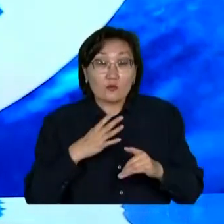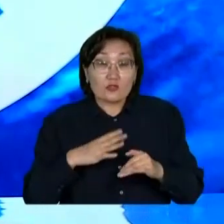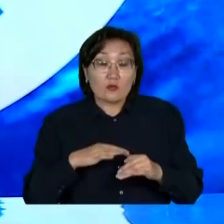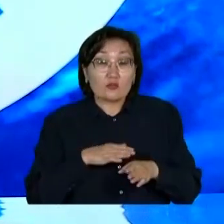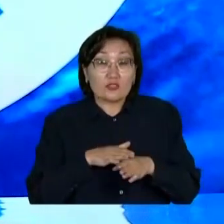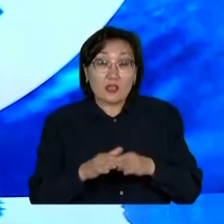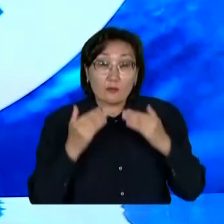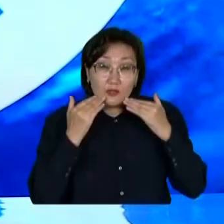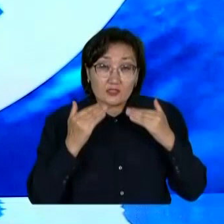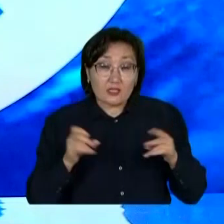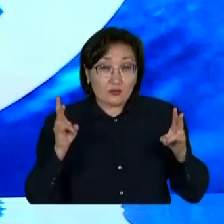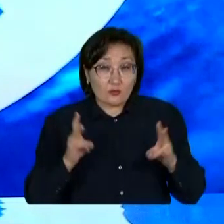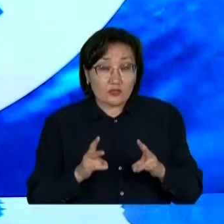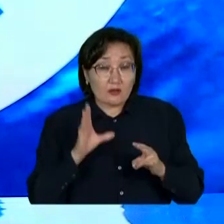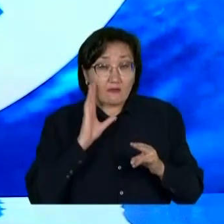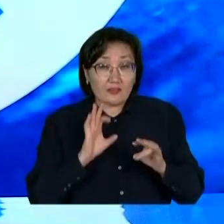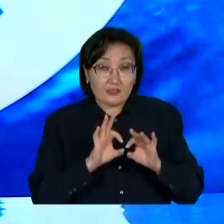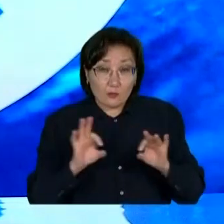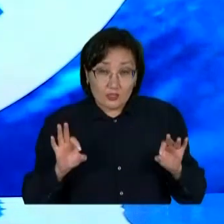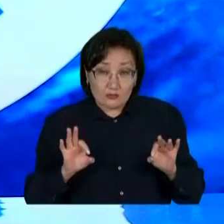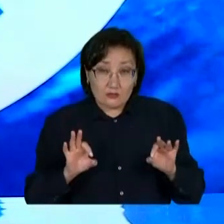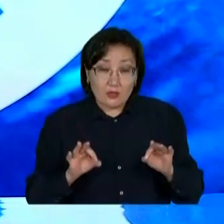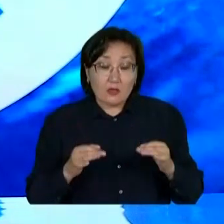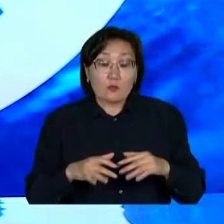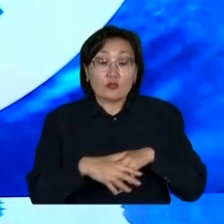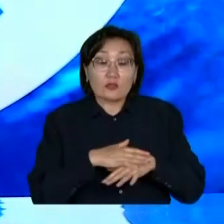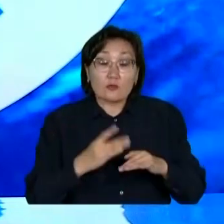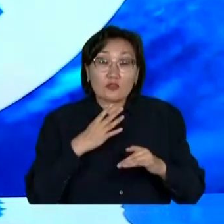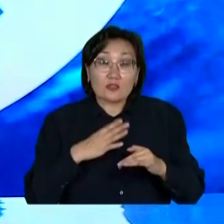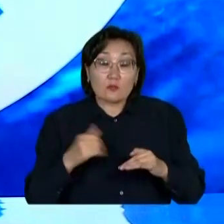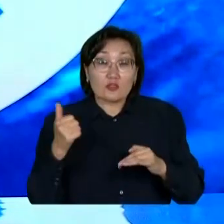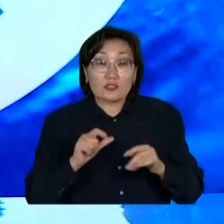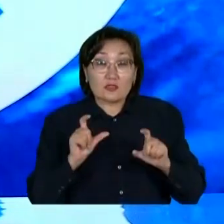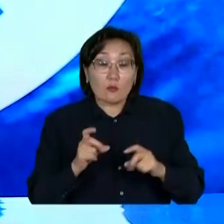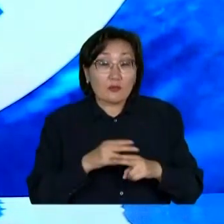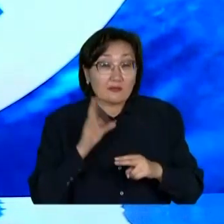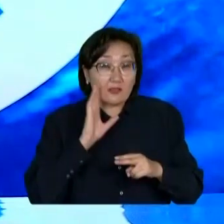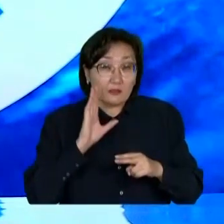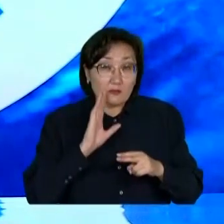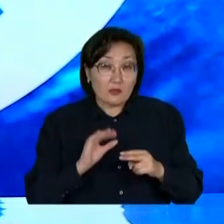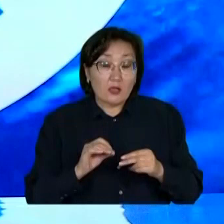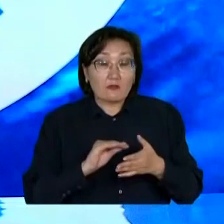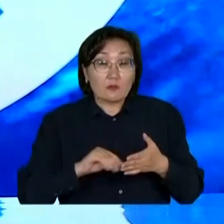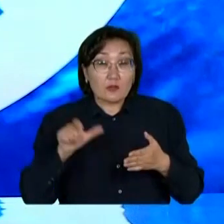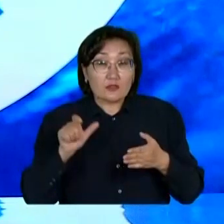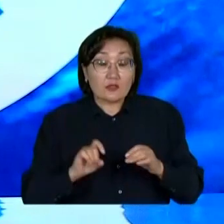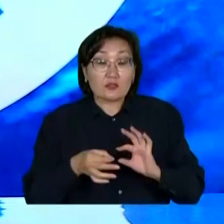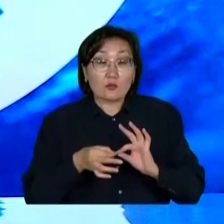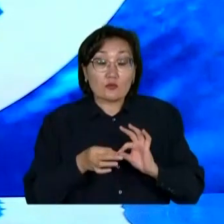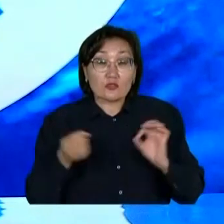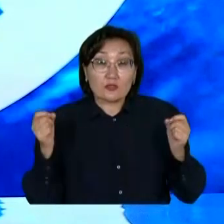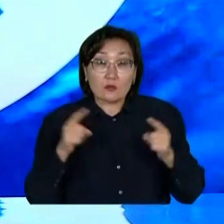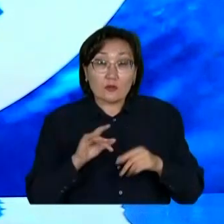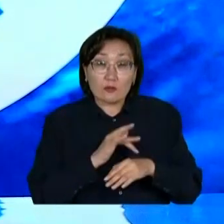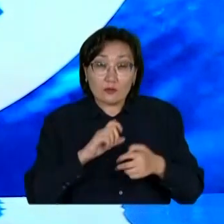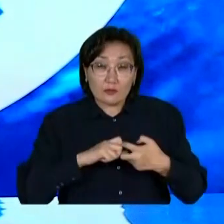переполнила последняя авария на водозаборной башне. Сельчанам пришлось неделю сидеть без воды. Амина Усенова разбиралась в